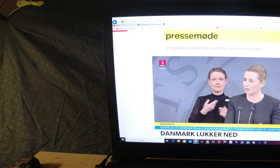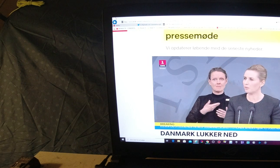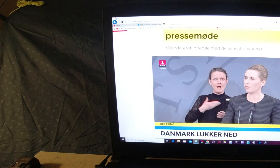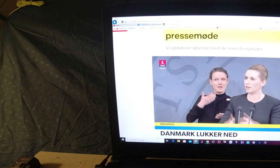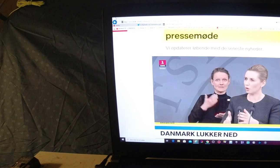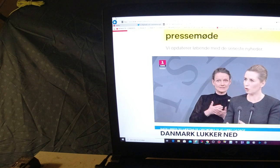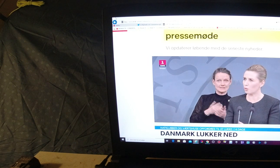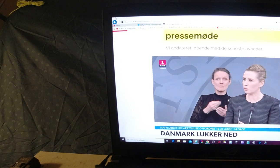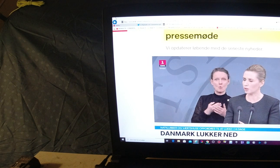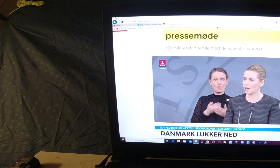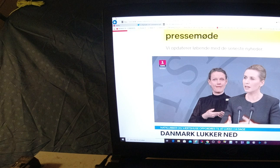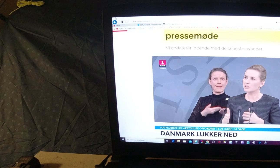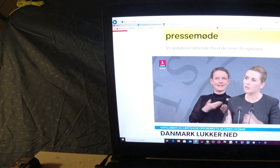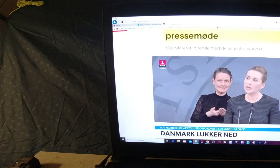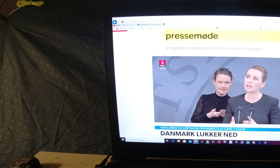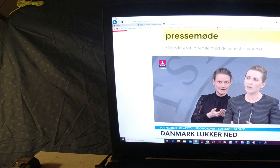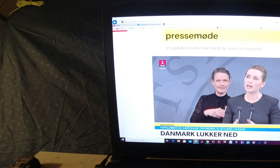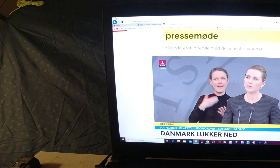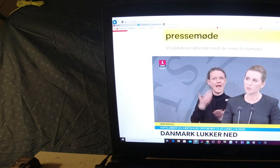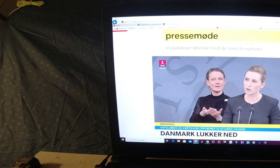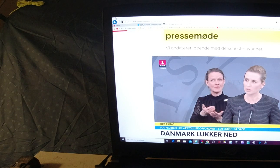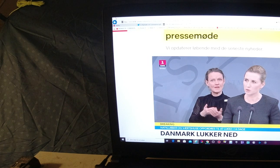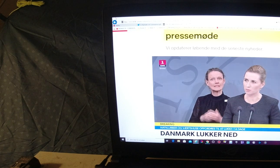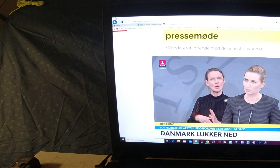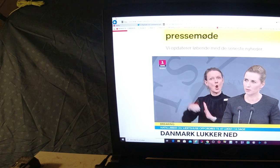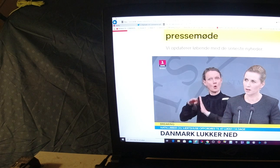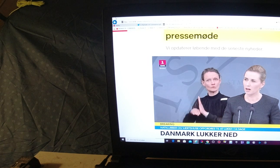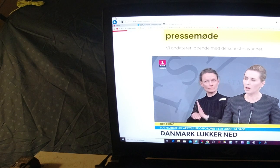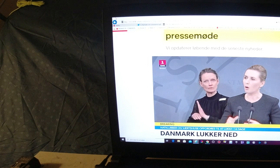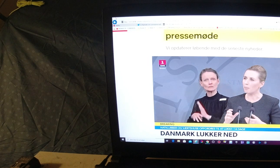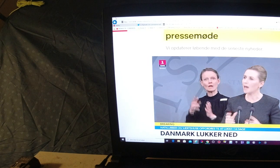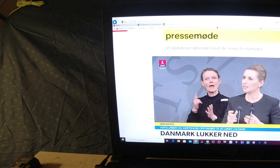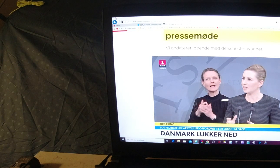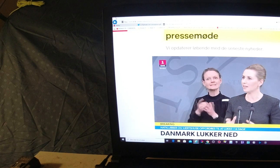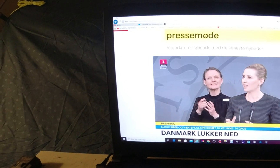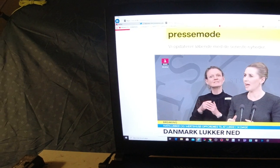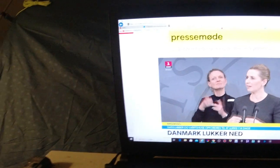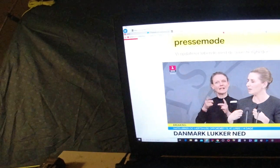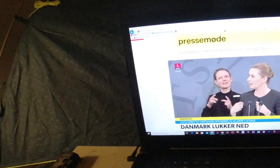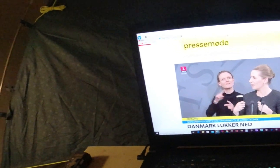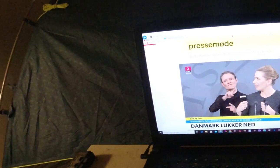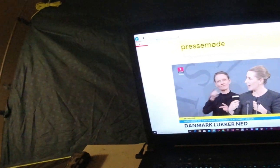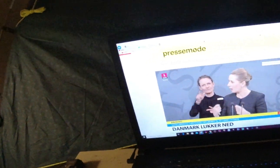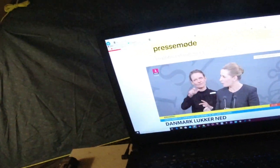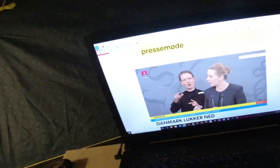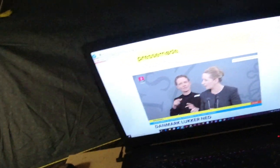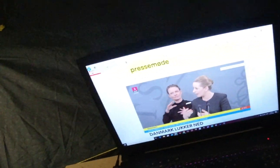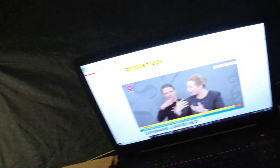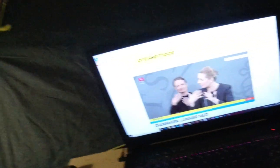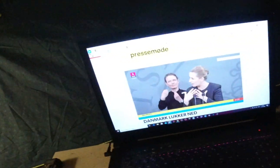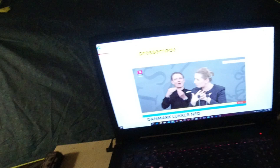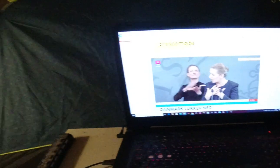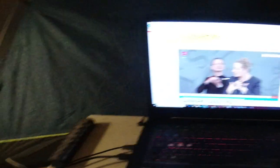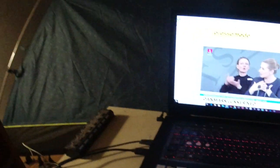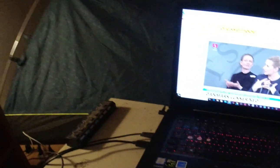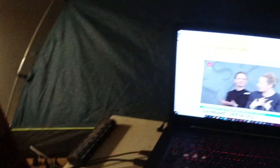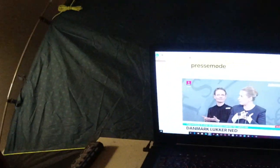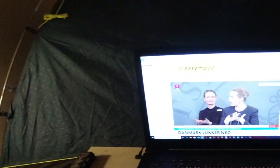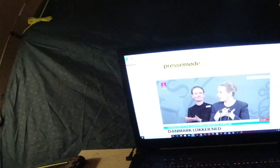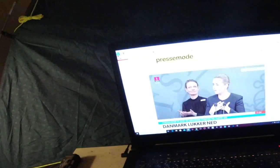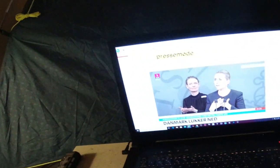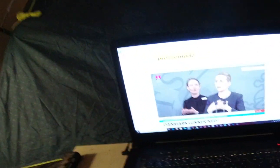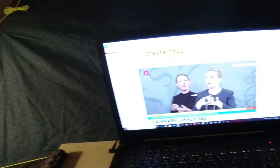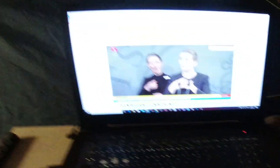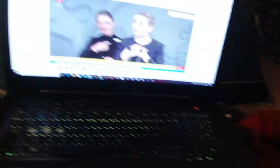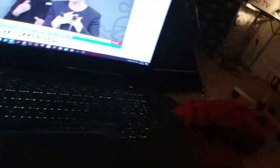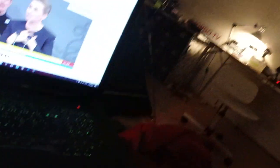anbefaling og lovgivning, så vil der være et fortolkningshol. Og bare det, at vi er afhængige af, at danskerne selv mærker